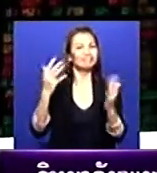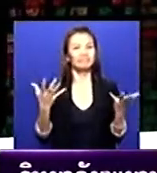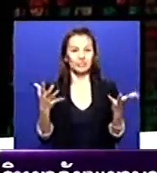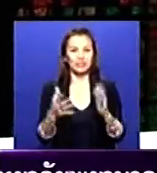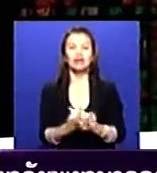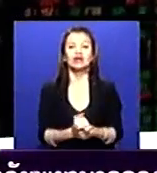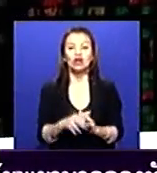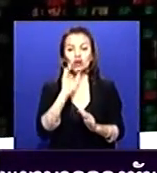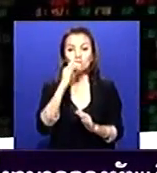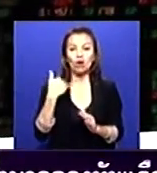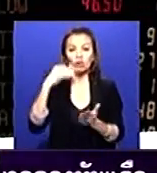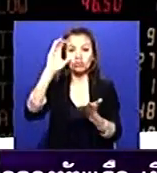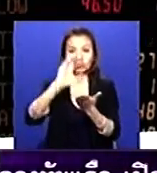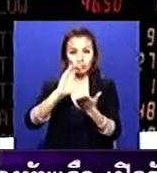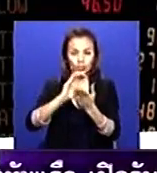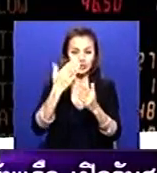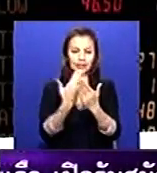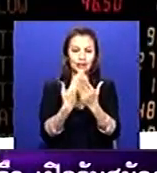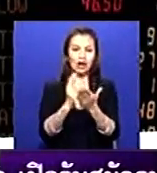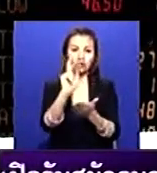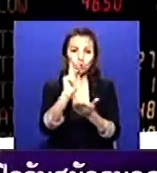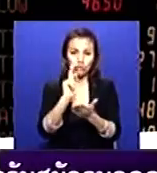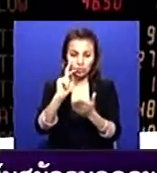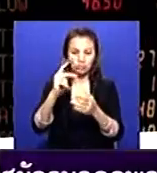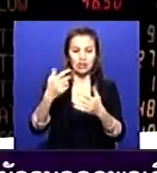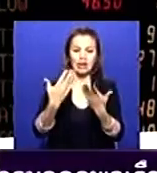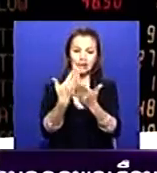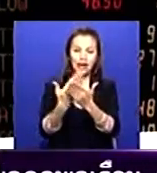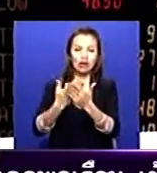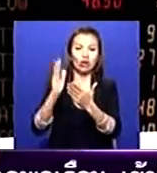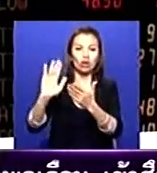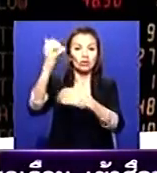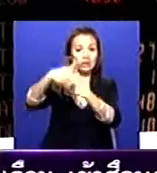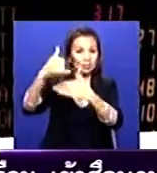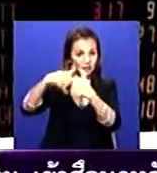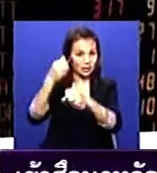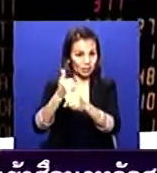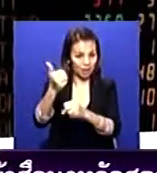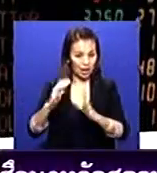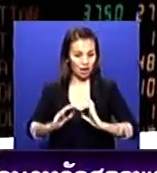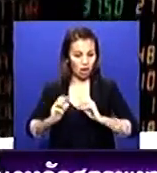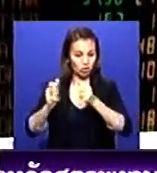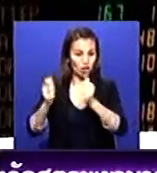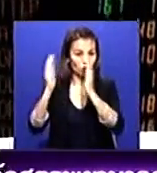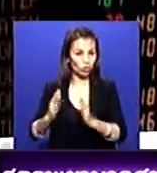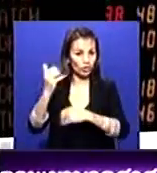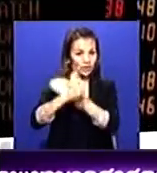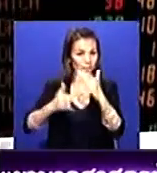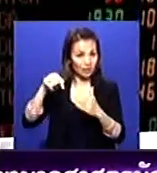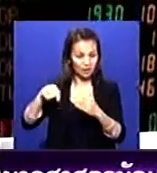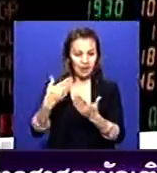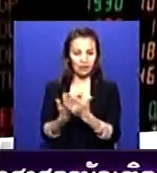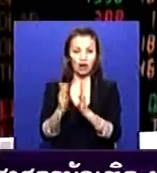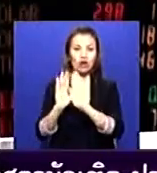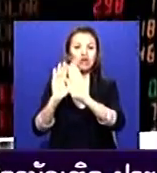ถระดมทุนด้วยการออกตราสารหนี้เป็นสกุลเงินตราต่างประเทศได้นะคะตลอดจนได้อนุญาตให้บุคคลในประเทศนั้นสามารถที่จะฝากเงินตราต่างประเ